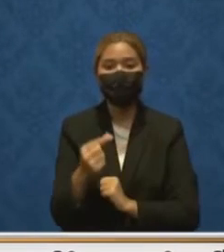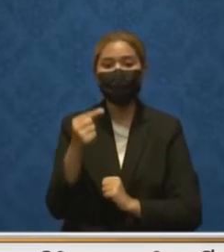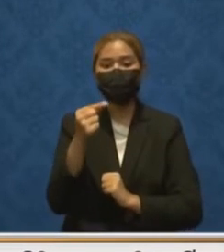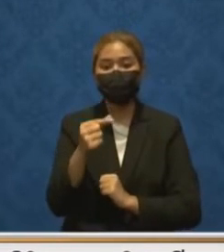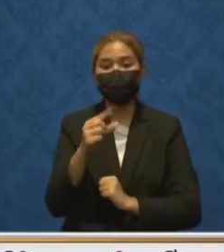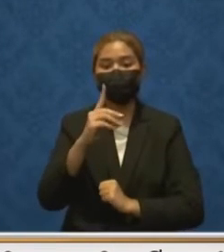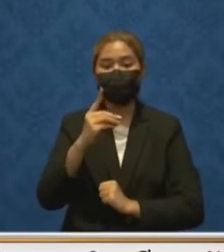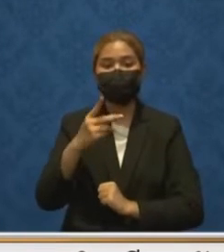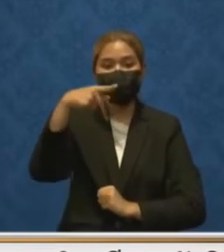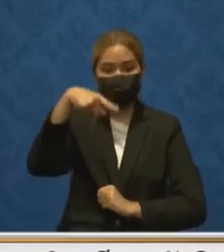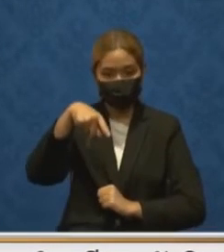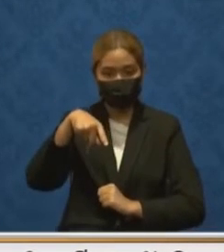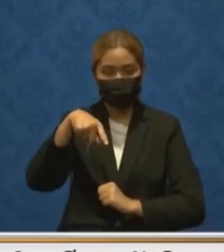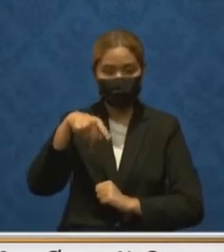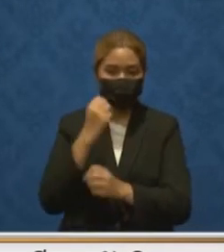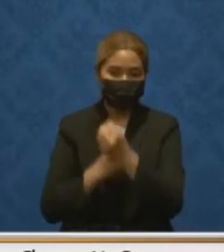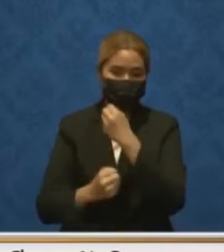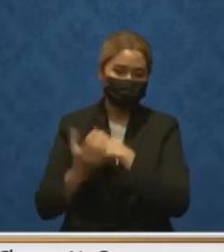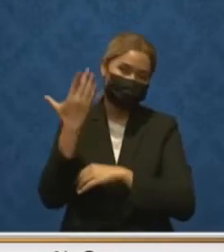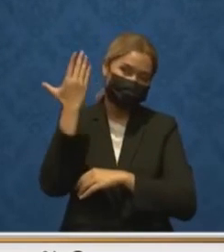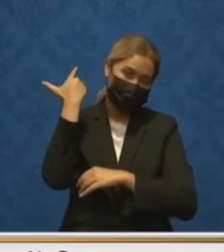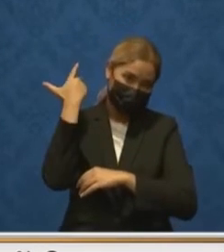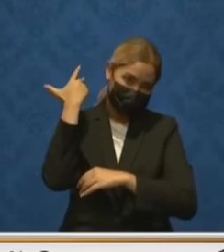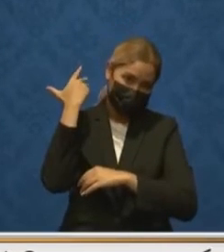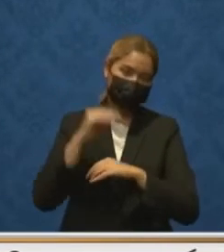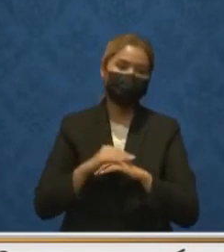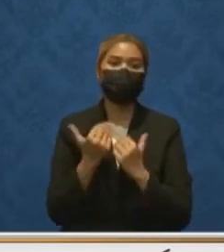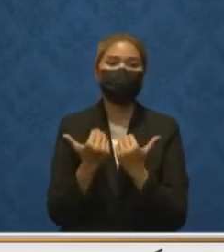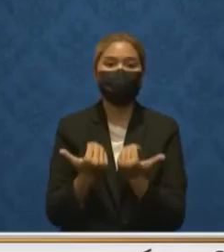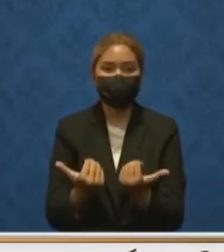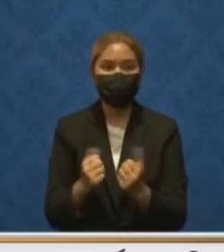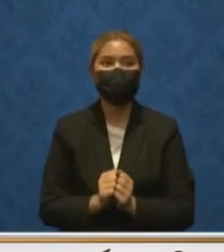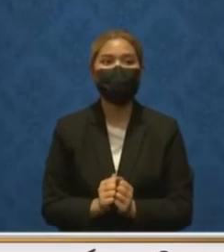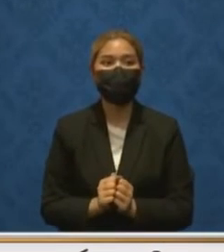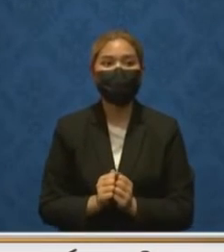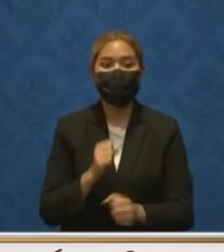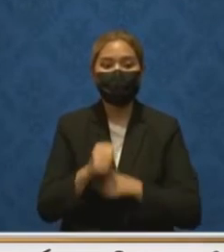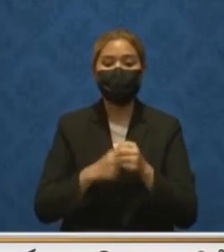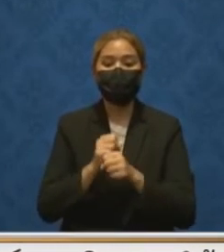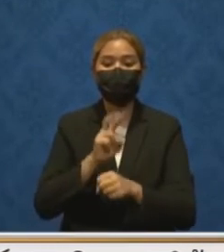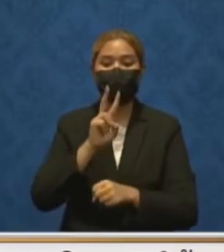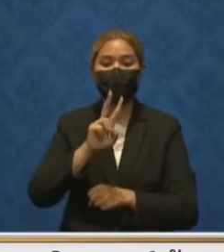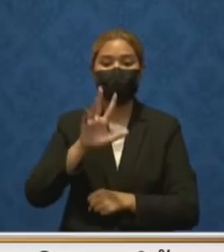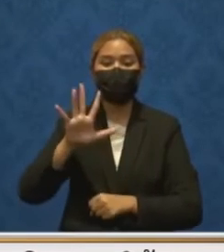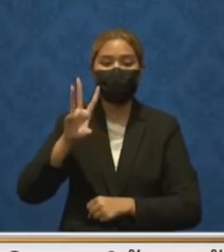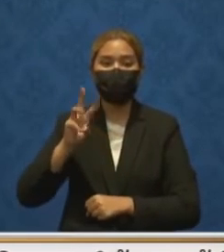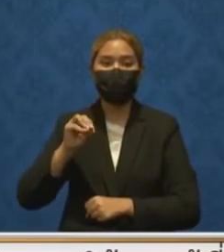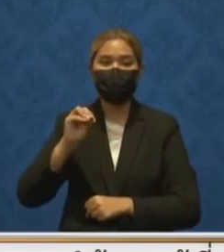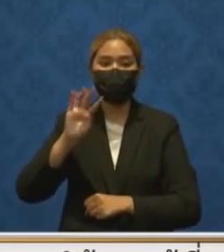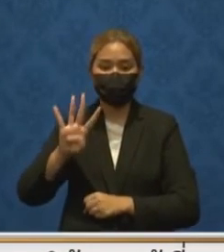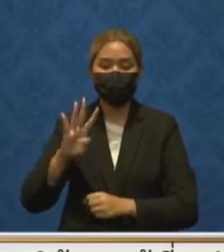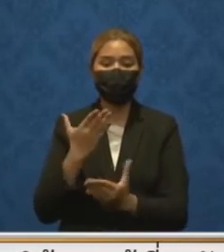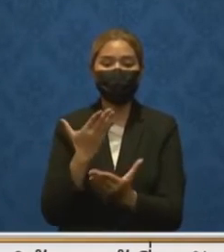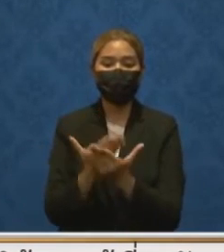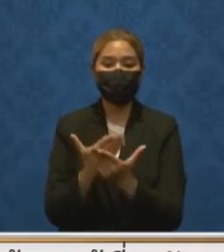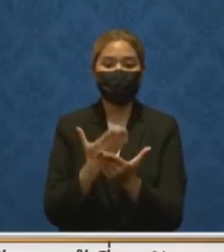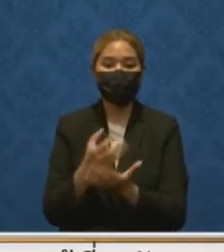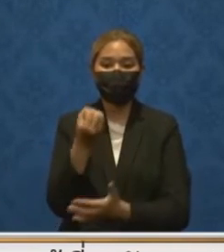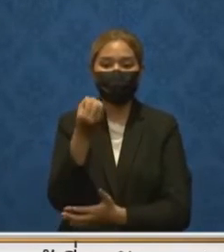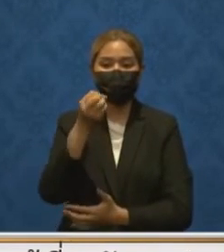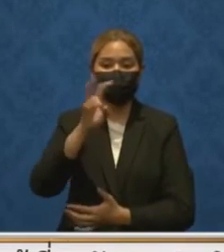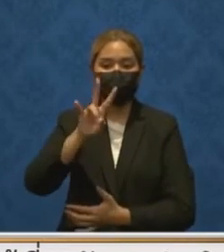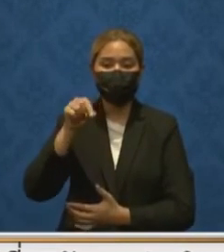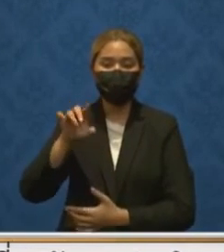ในช่วงป 2 ปีที่ผ่านมาปีที่แล้วปี 64 ตัวเลขส่งออกเป็นบวก 17.